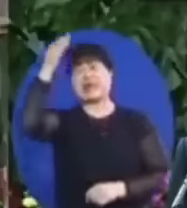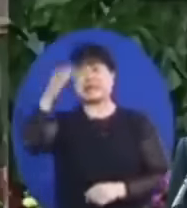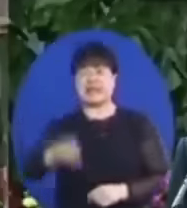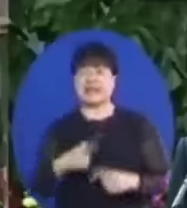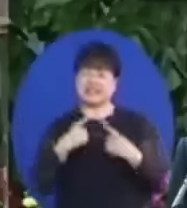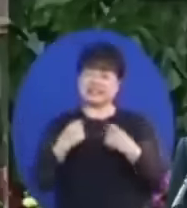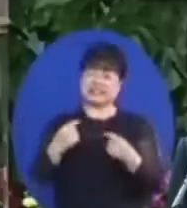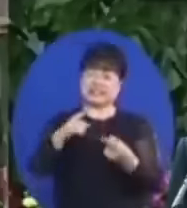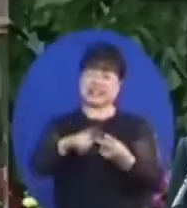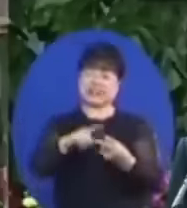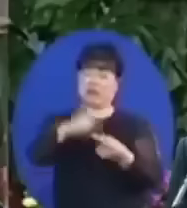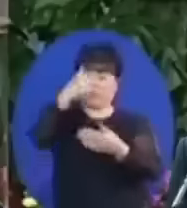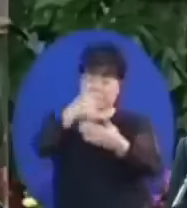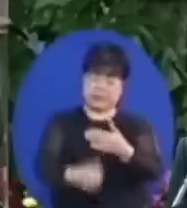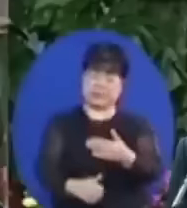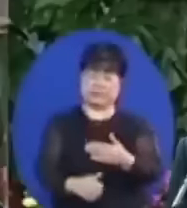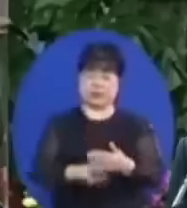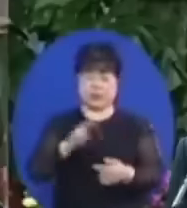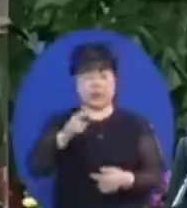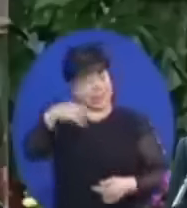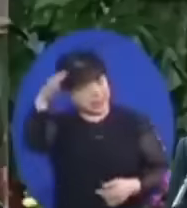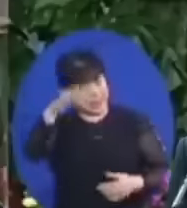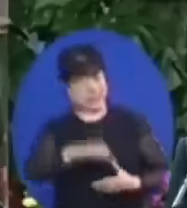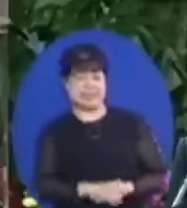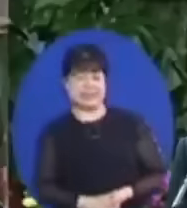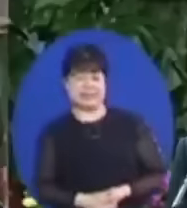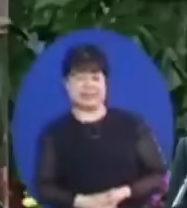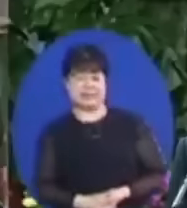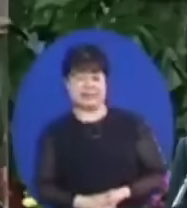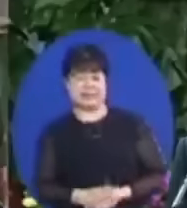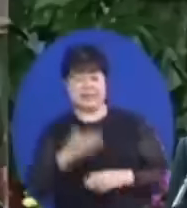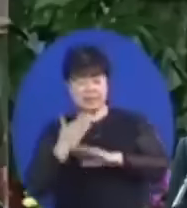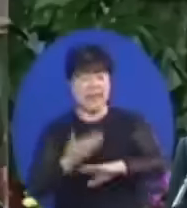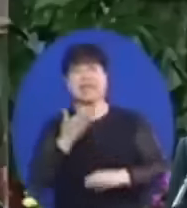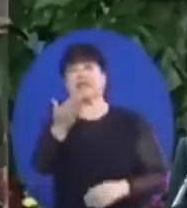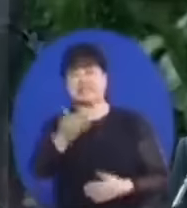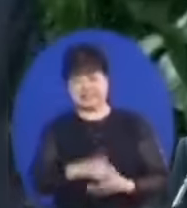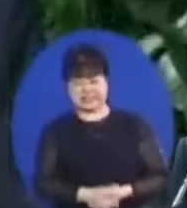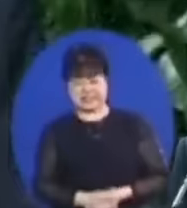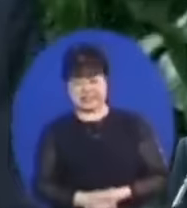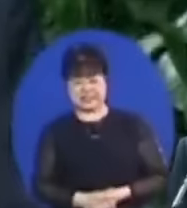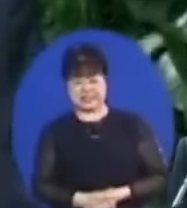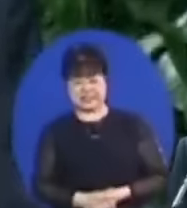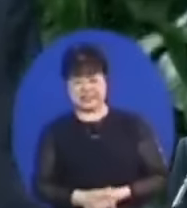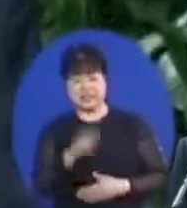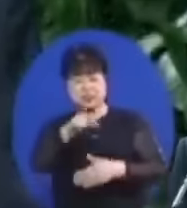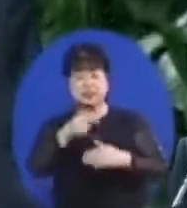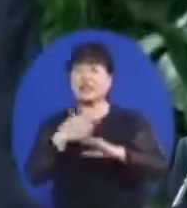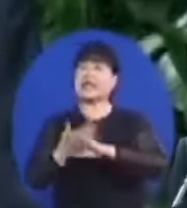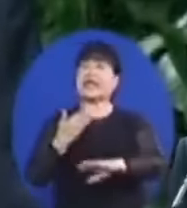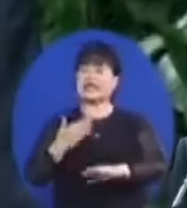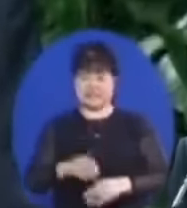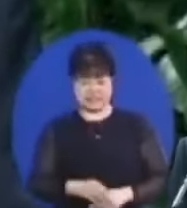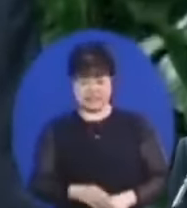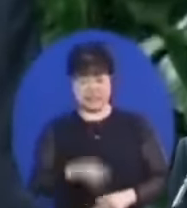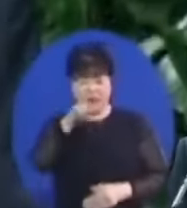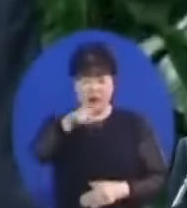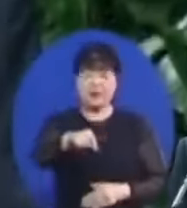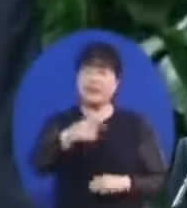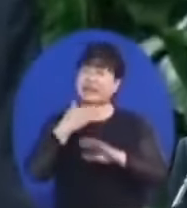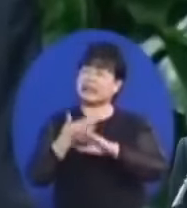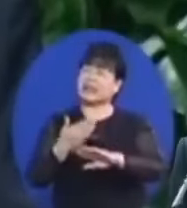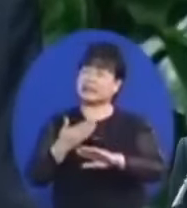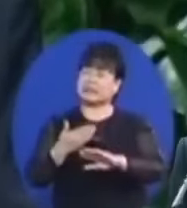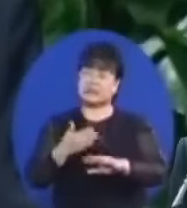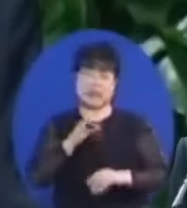옛사람이 그대로 있으면 옛 그대로 돌아간다는 것입니다. 달라져야지. 속이 달라져야 달라지지 겉이